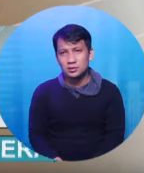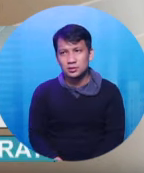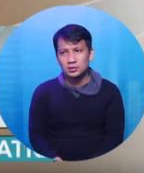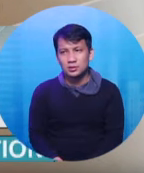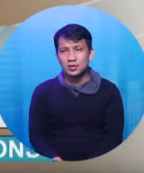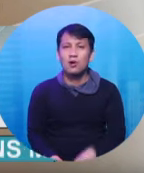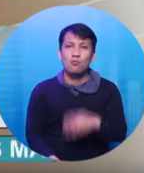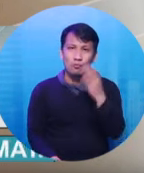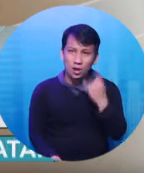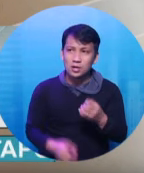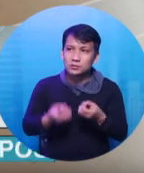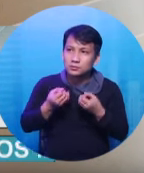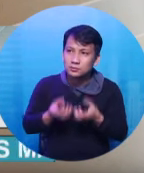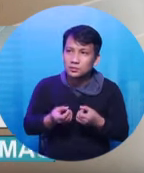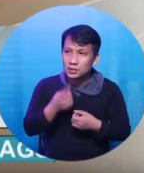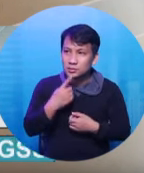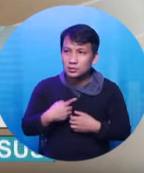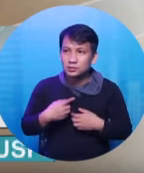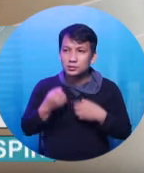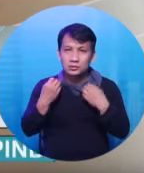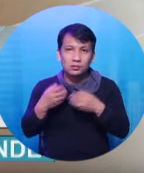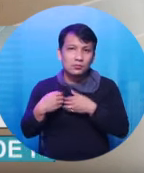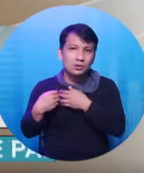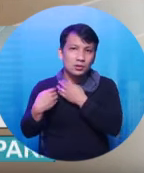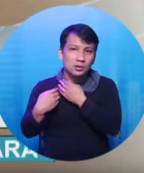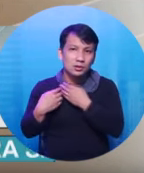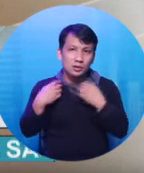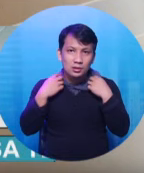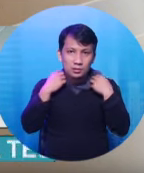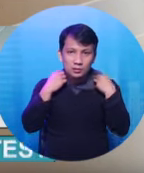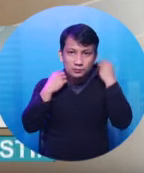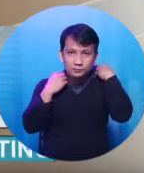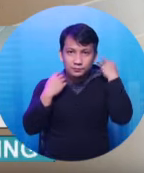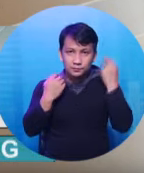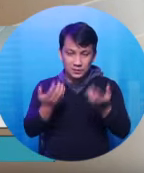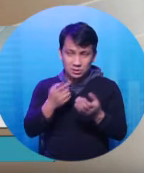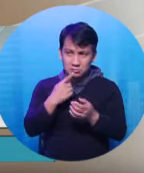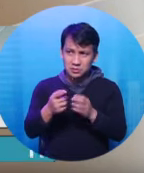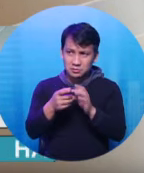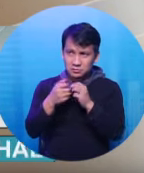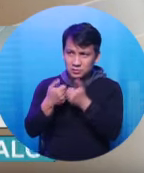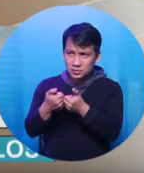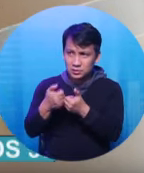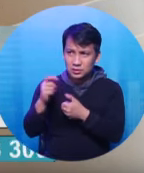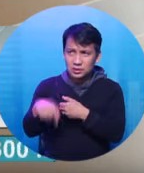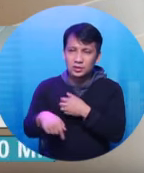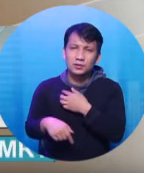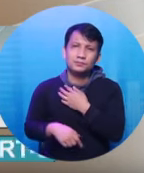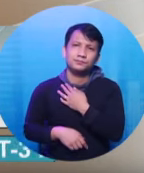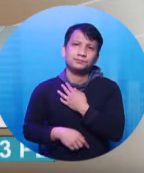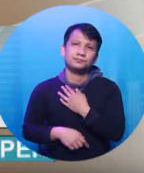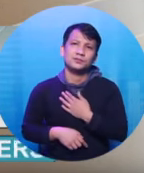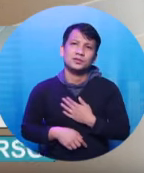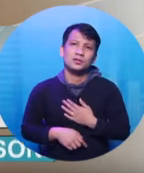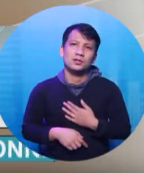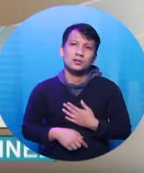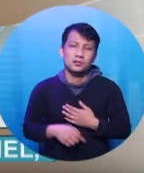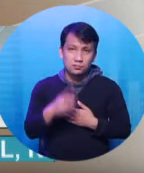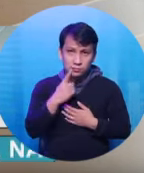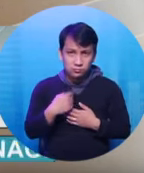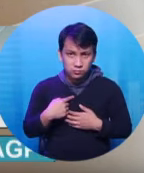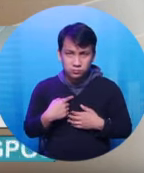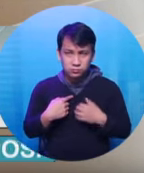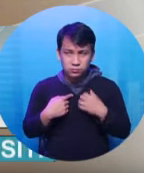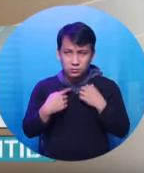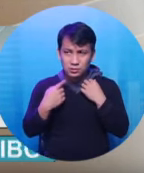dahil nga po marami siyang babae at dami niyang karelasyon. At ewan ko lang kung si Angelica